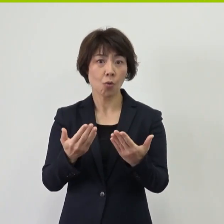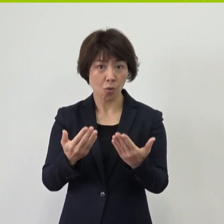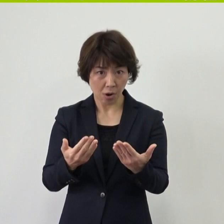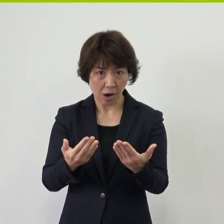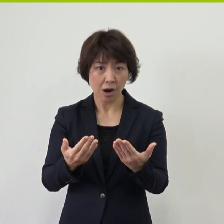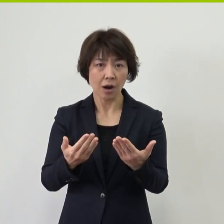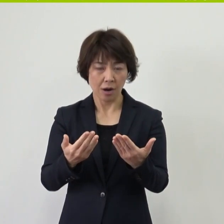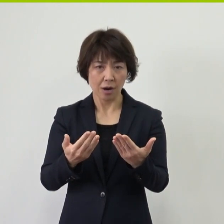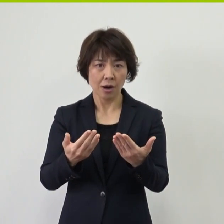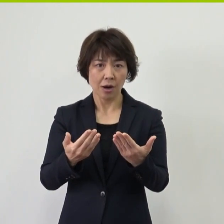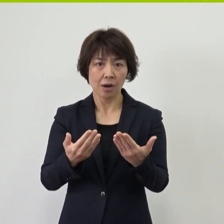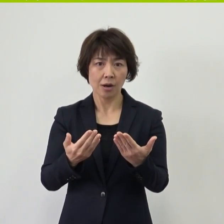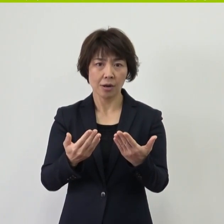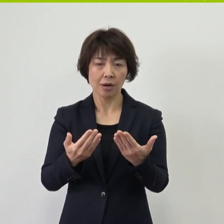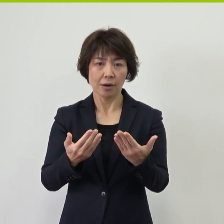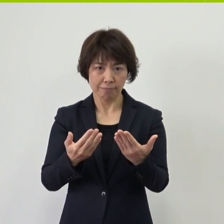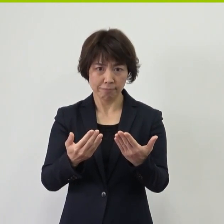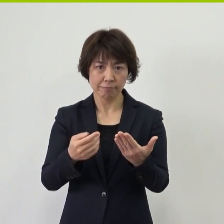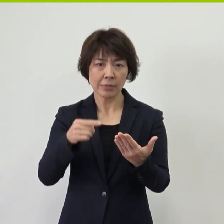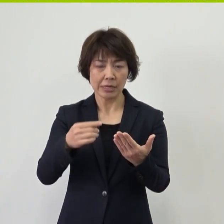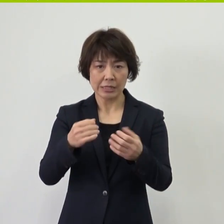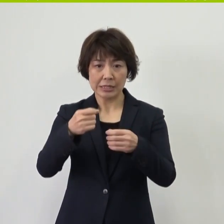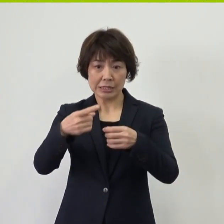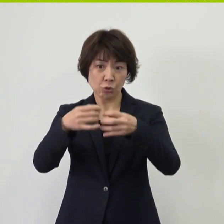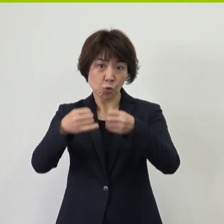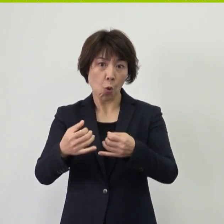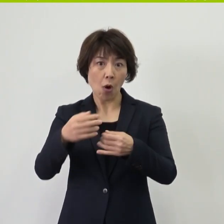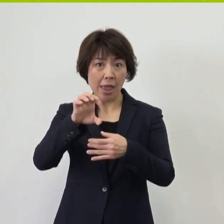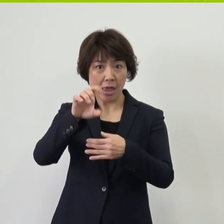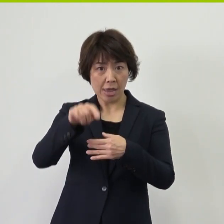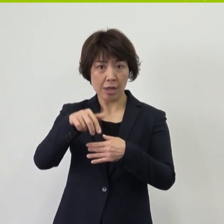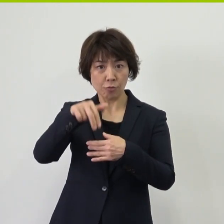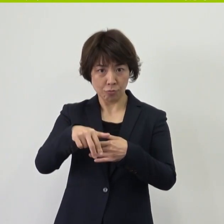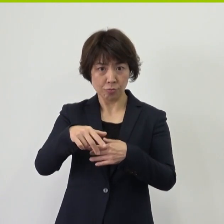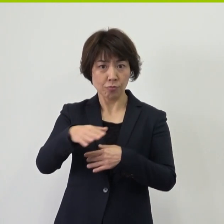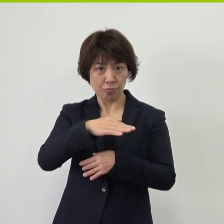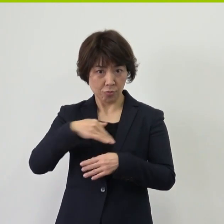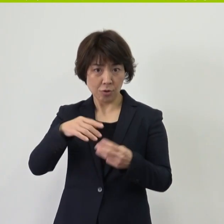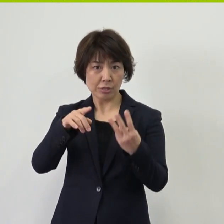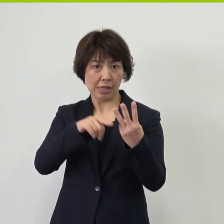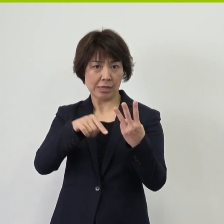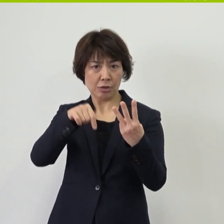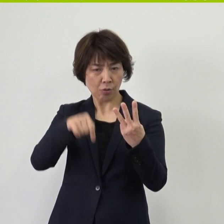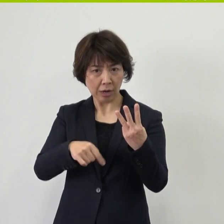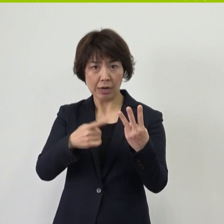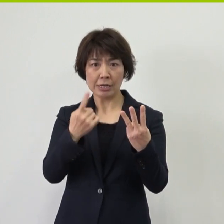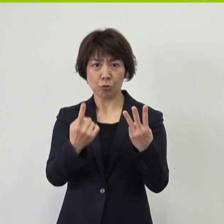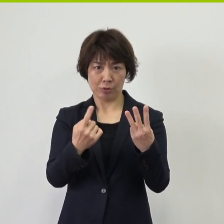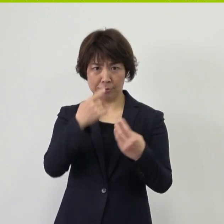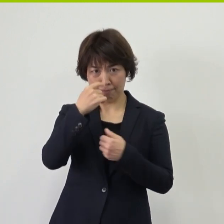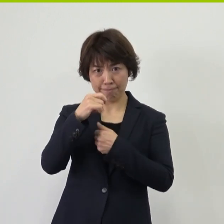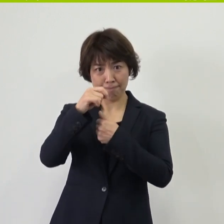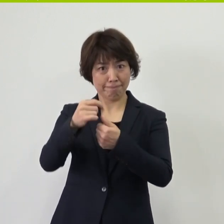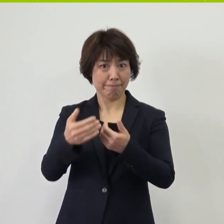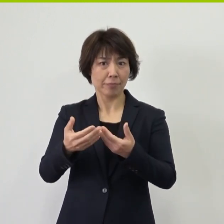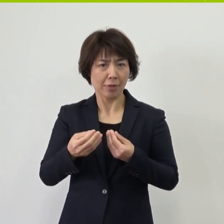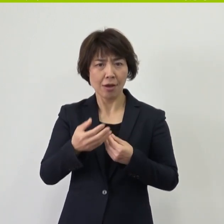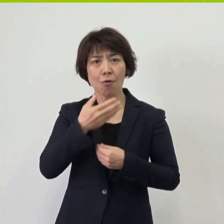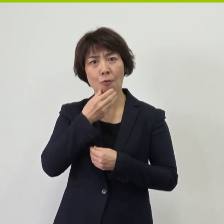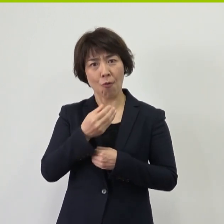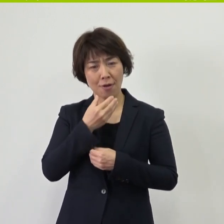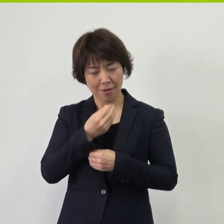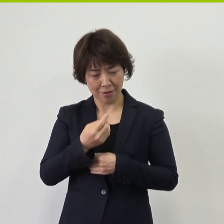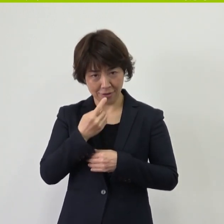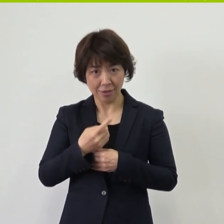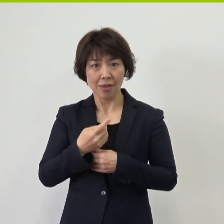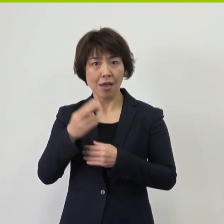附属中学校がこう社会に開かれた形で、こういう一条エースということで3名のうちの1人に選んでいただきまして、非常に光栄に思